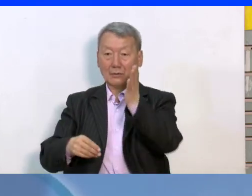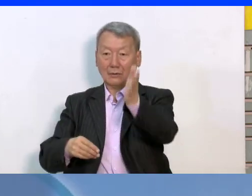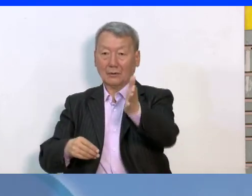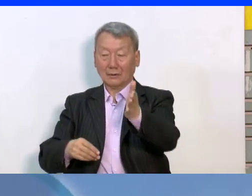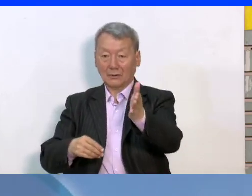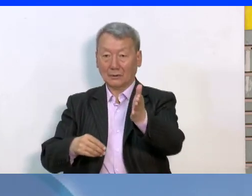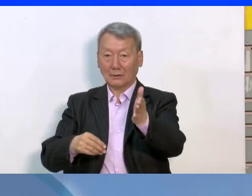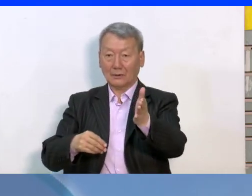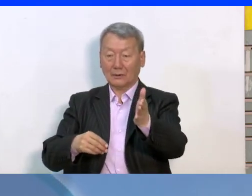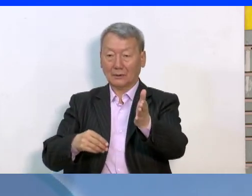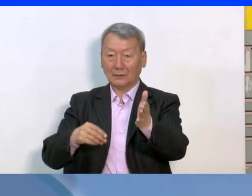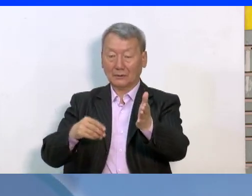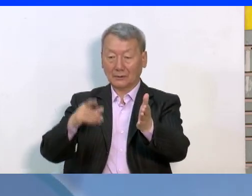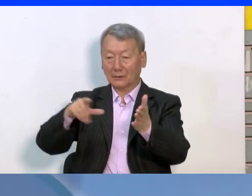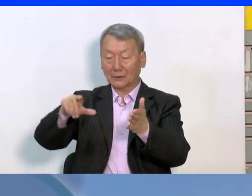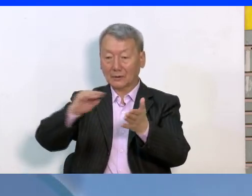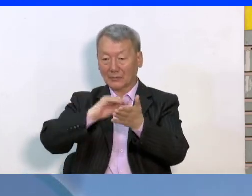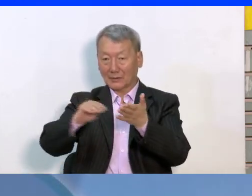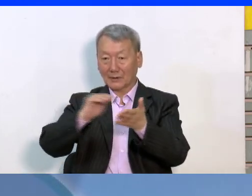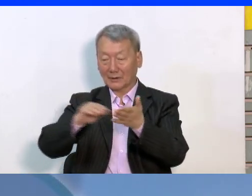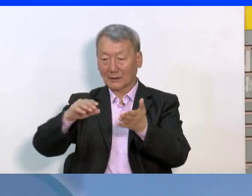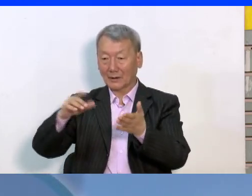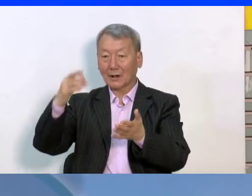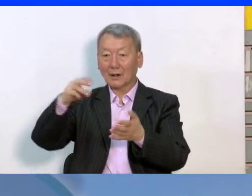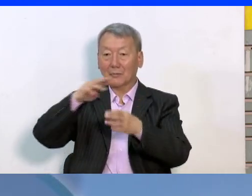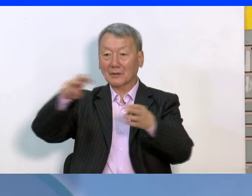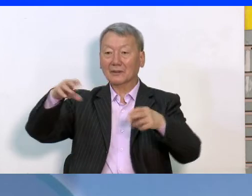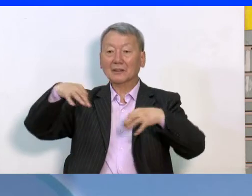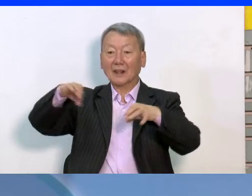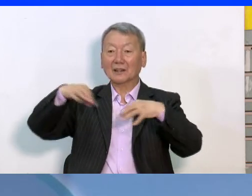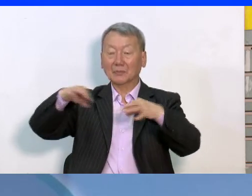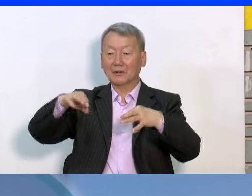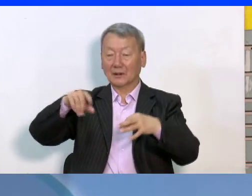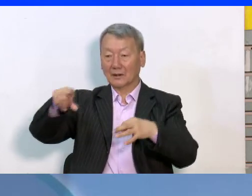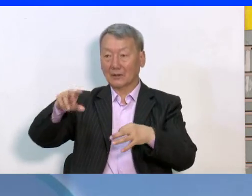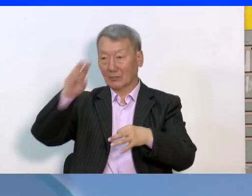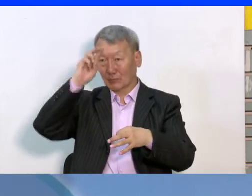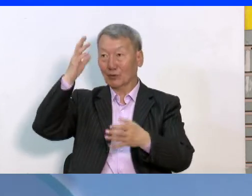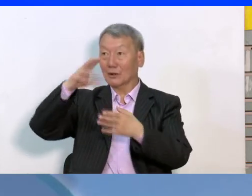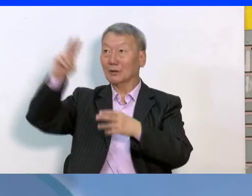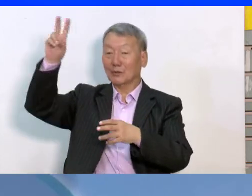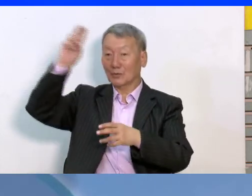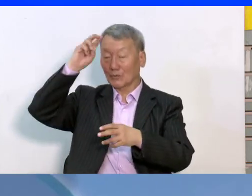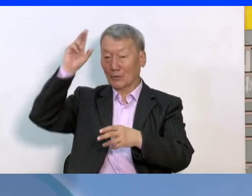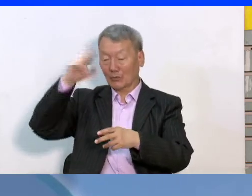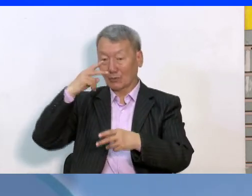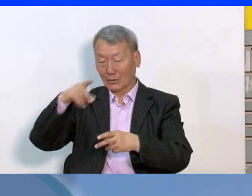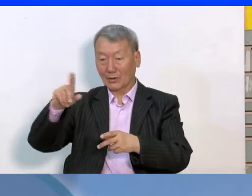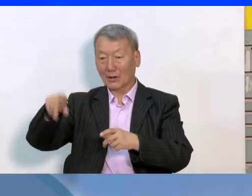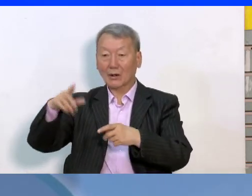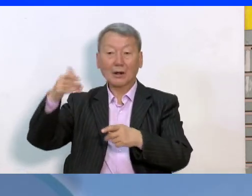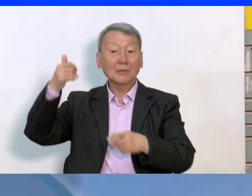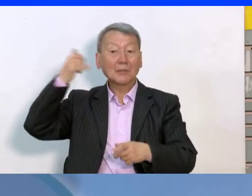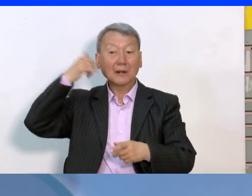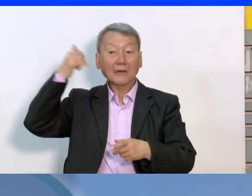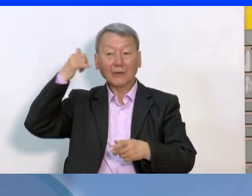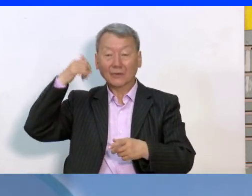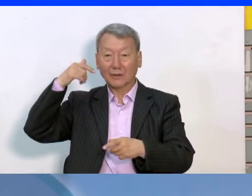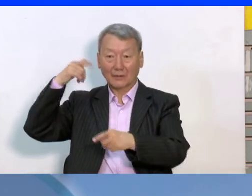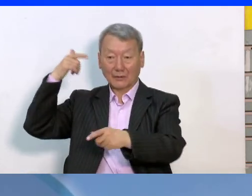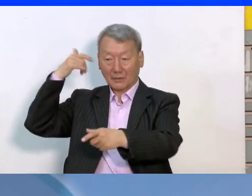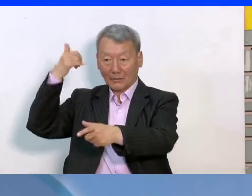кетип атат деп, маршрутту транспорт министрлигинин атайын кызматы бар, өкүлчүлүгү. Алар дагы ошол телефондорундагы